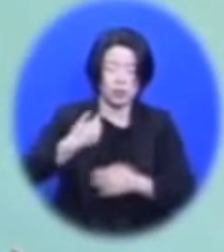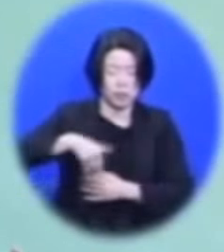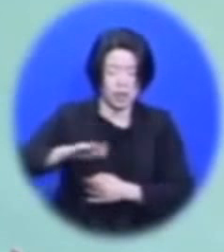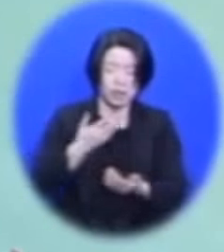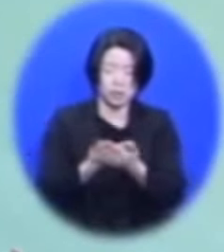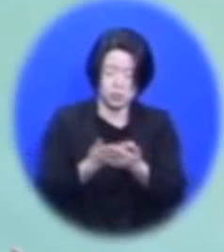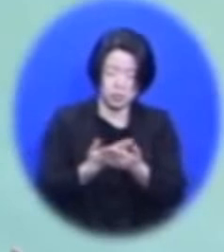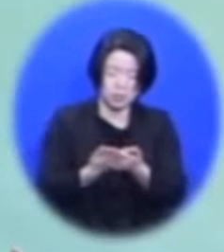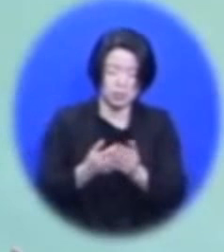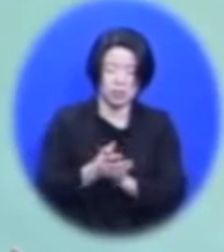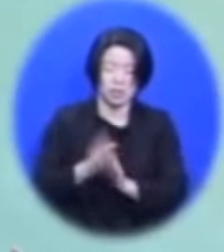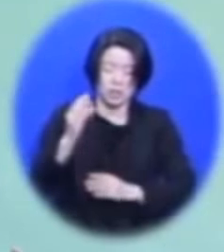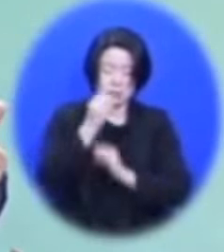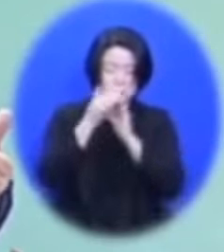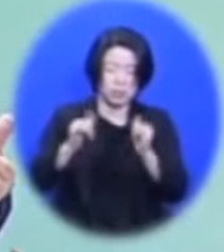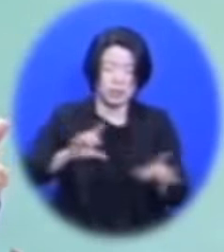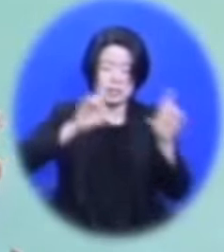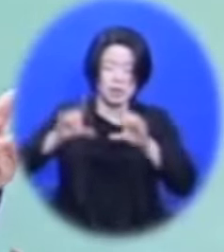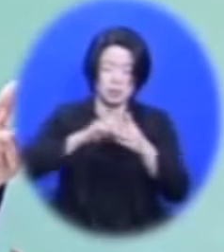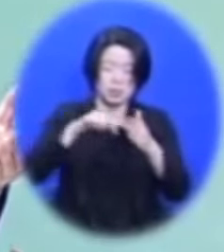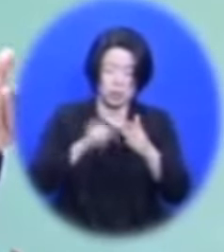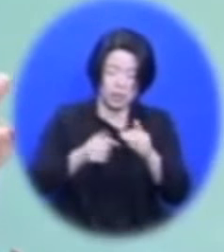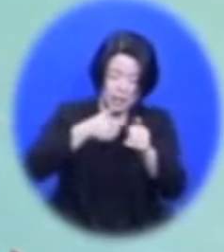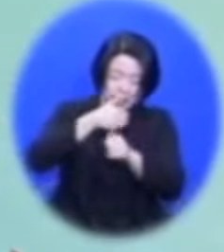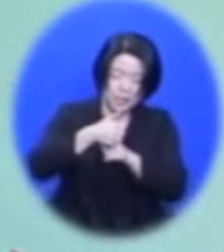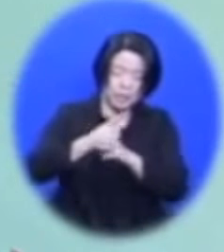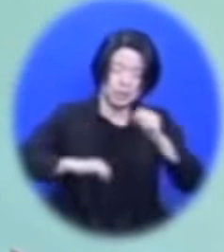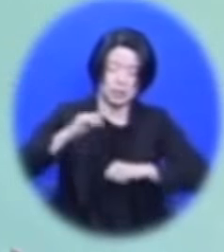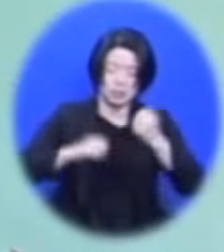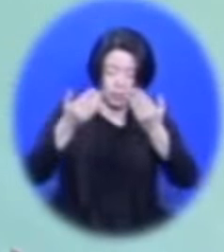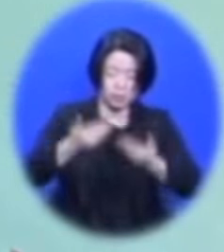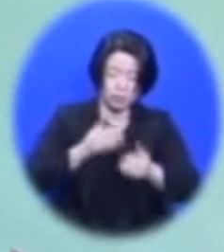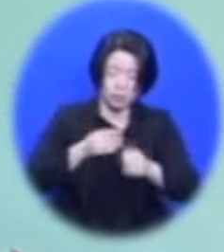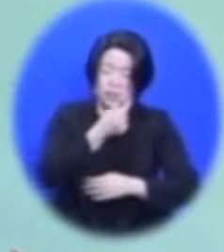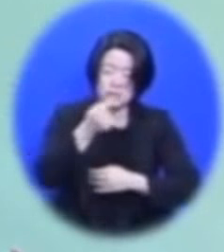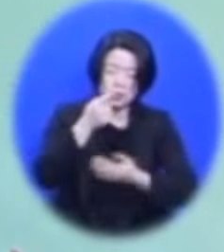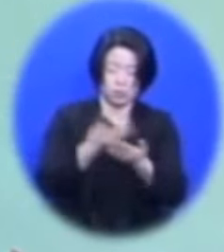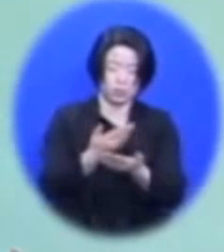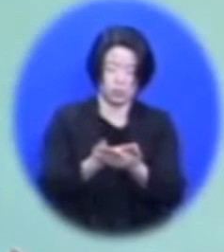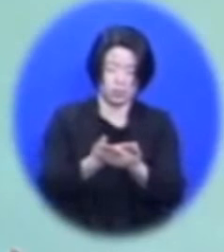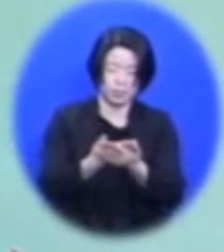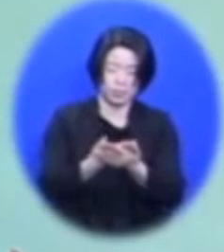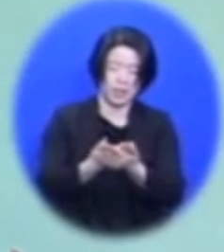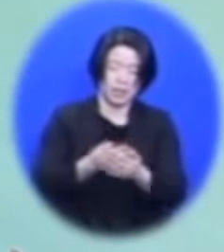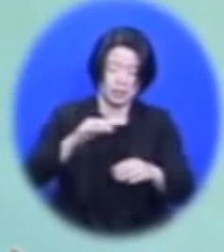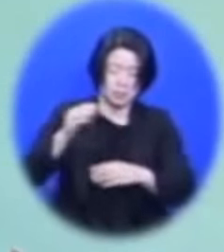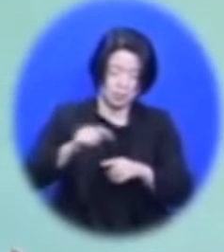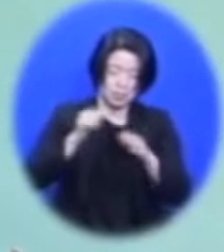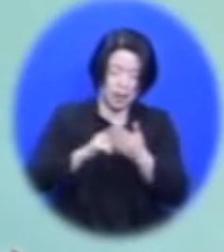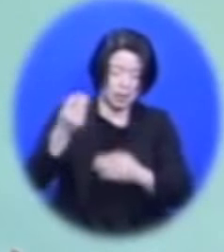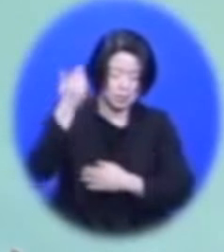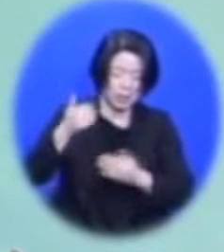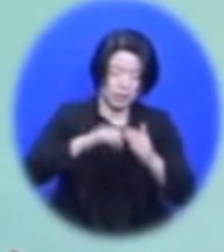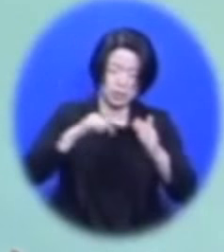해주소서. 성도들의 삶 속에 이기는 역사를 주소서, 증거를 주소서. 심령 안에도,